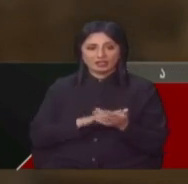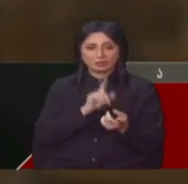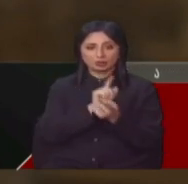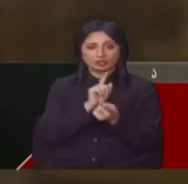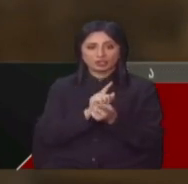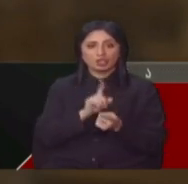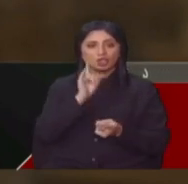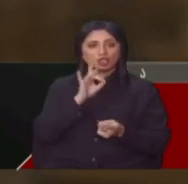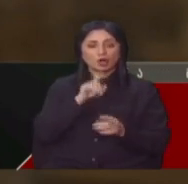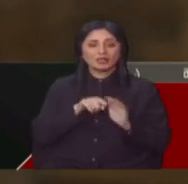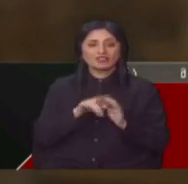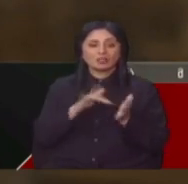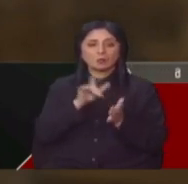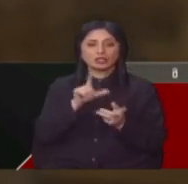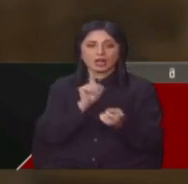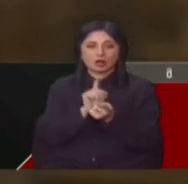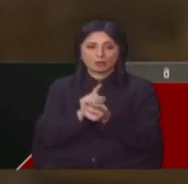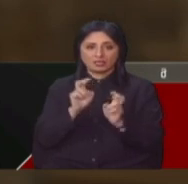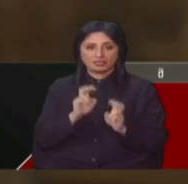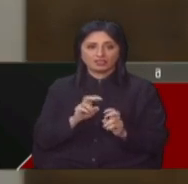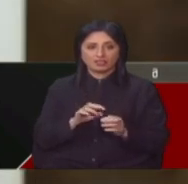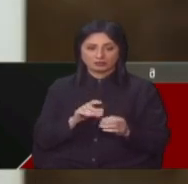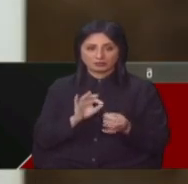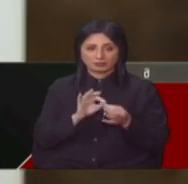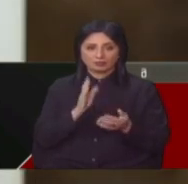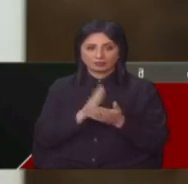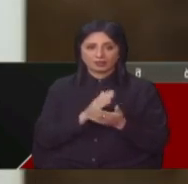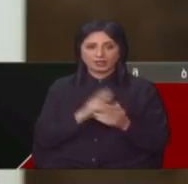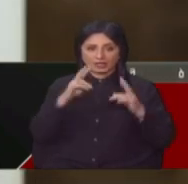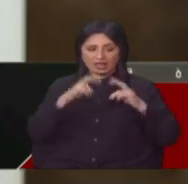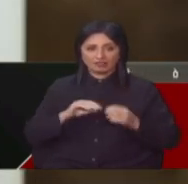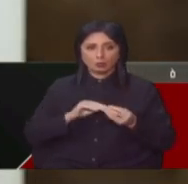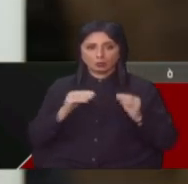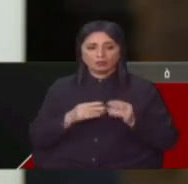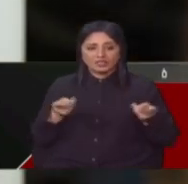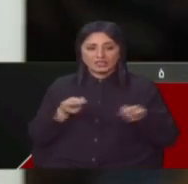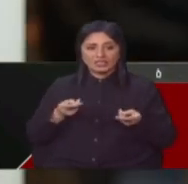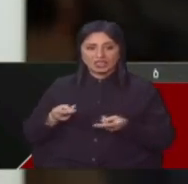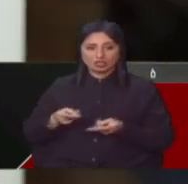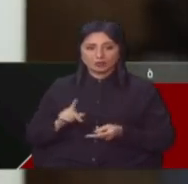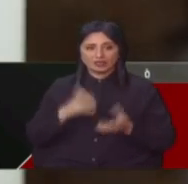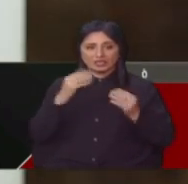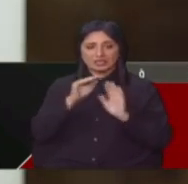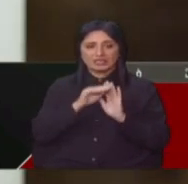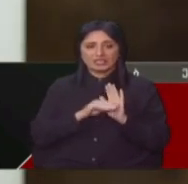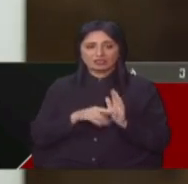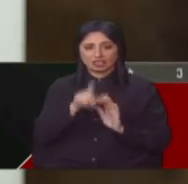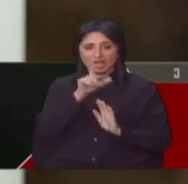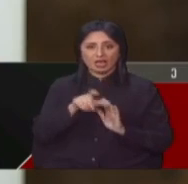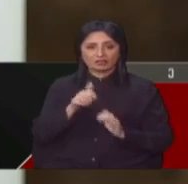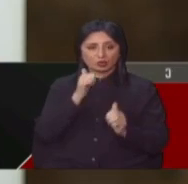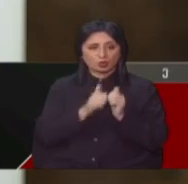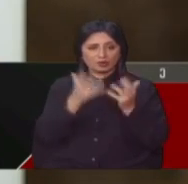შეხვედრებს ჩვენს დროებით დევნილ მოსახლეობასთან უწყვეტ რეჟიმში. Განხილვის პრობლემები და ის საჭიროებები, რაც დღეს და სიხში უდგათ ამ